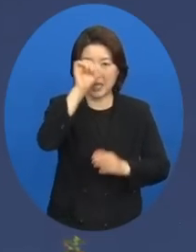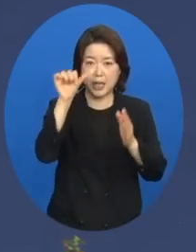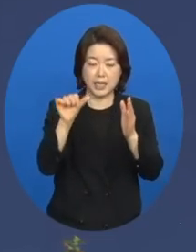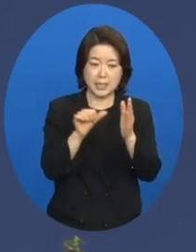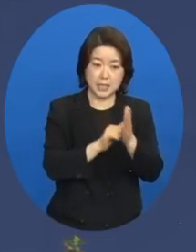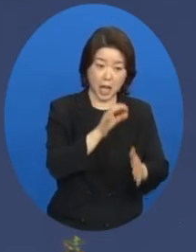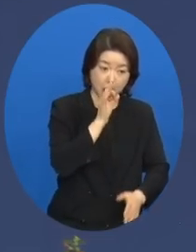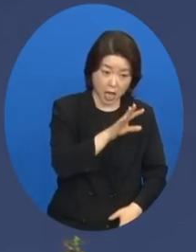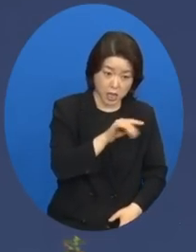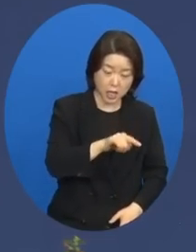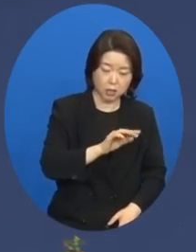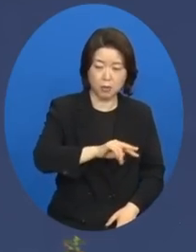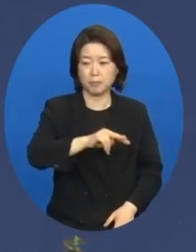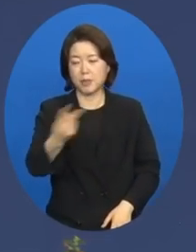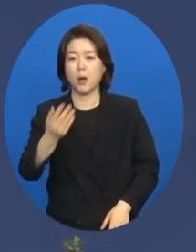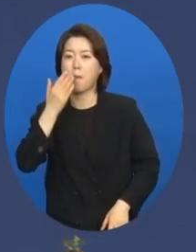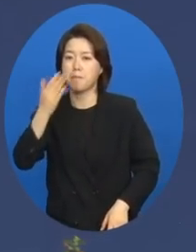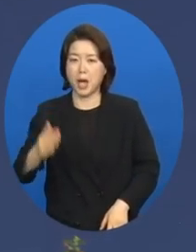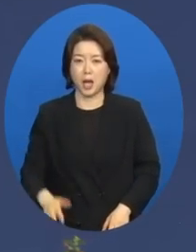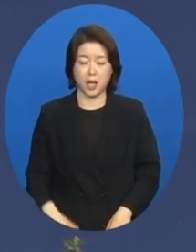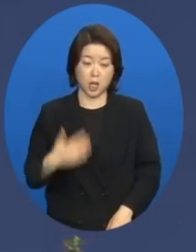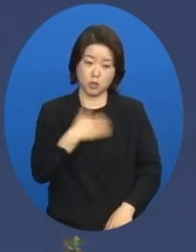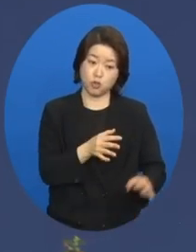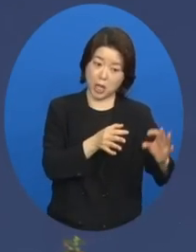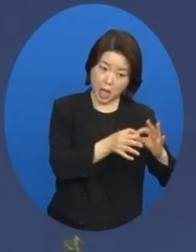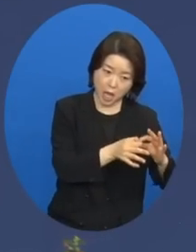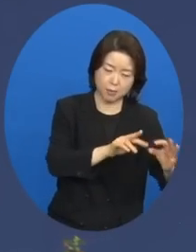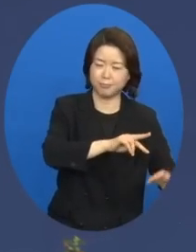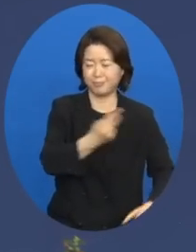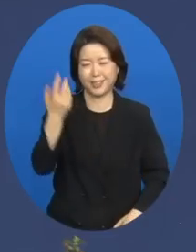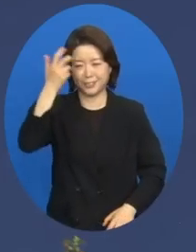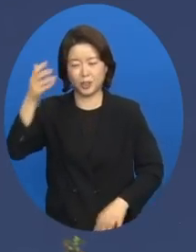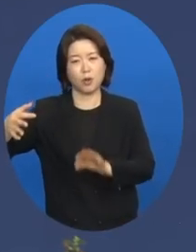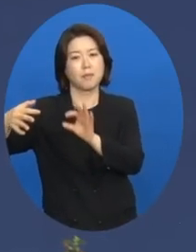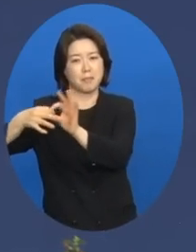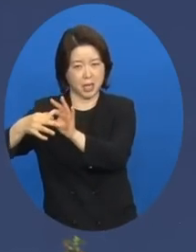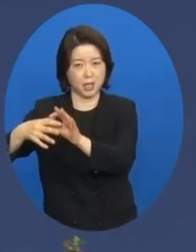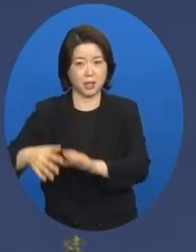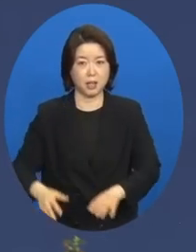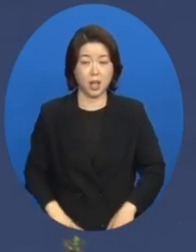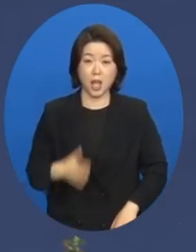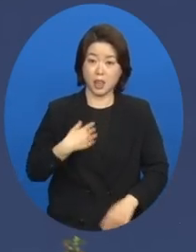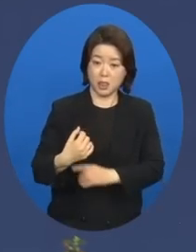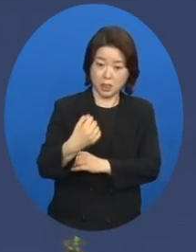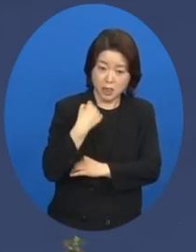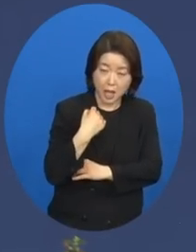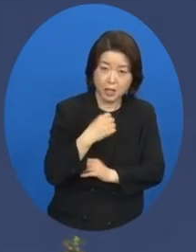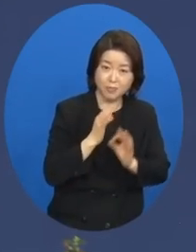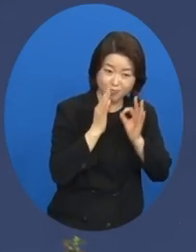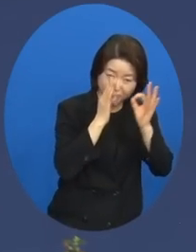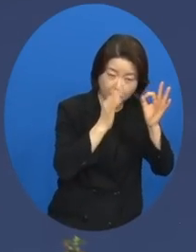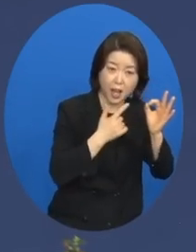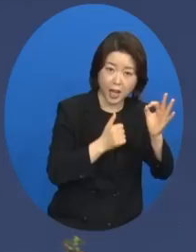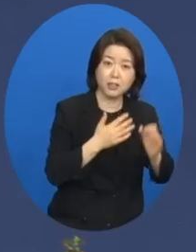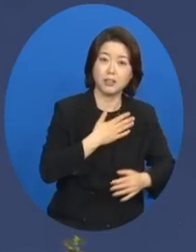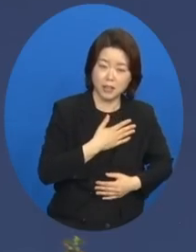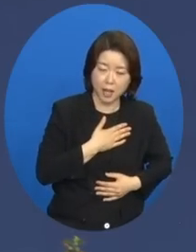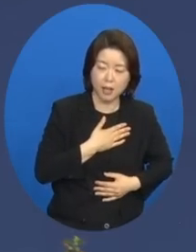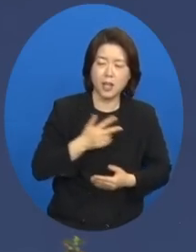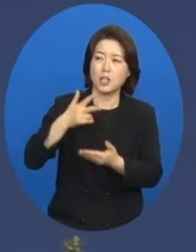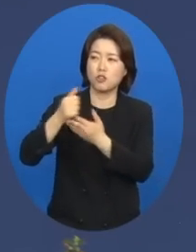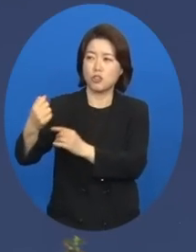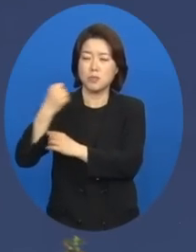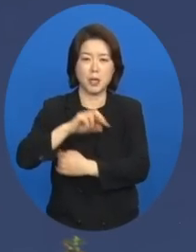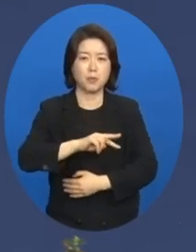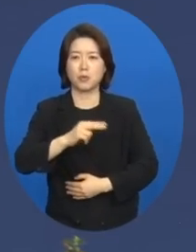인생을 가능으로 바꾸고 육에 속한 인생을 영에 속한 자로 바꾸고 내 힘으로 살던 자를 주님의 힘으로 살아가는